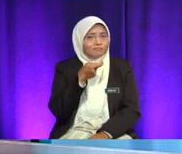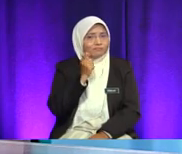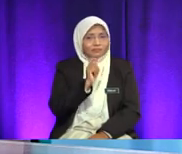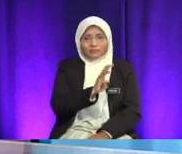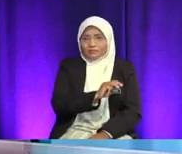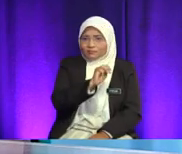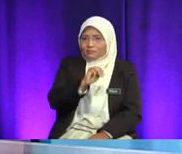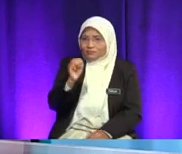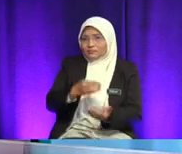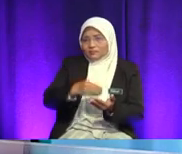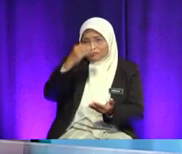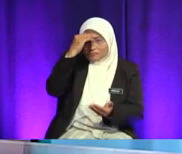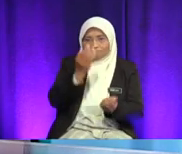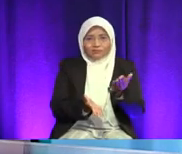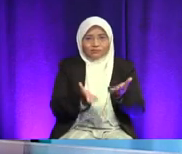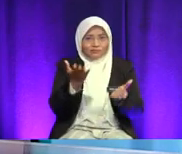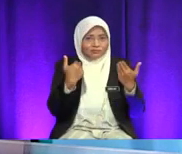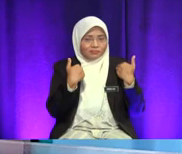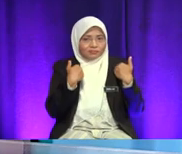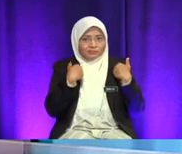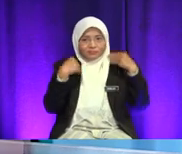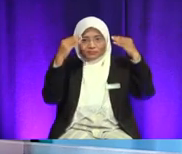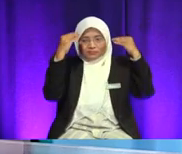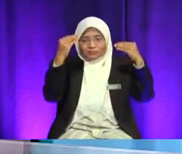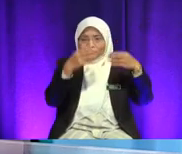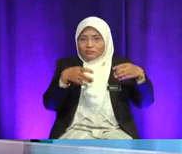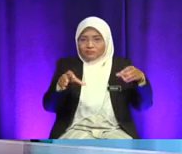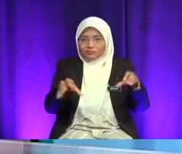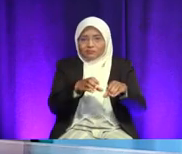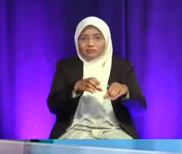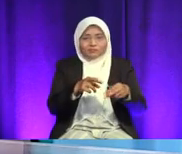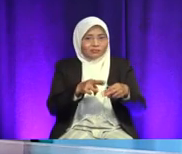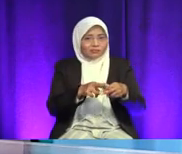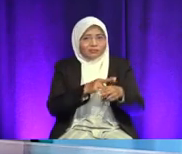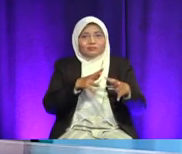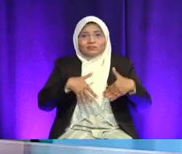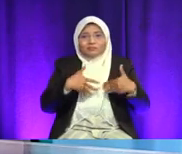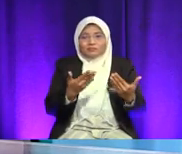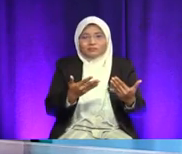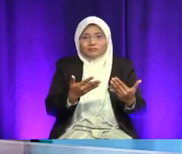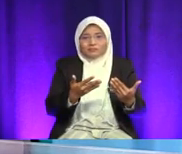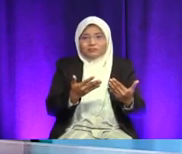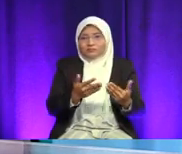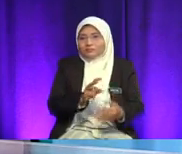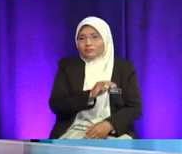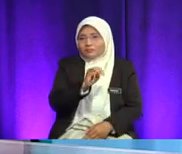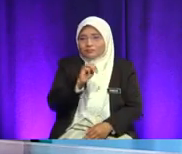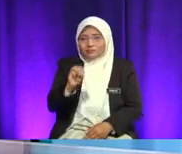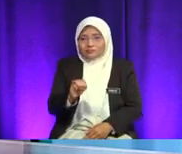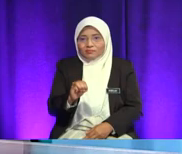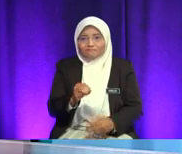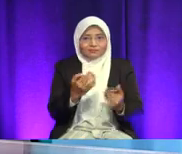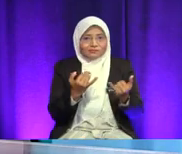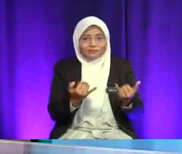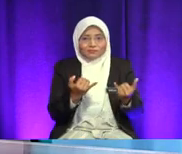prestasi murid-murid ini mungkin boleh membuat kesimpulan melihatkan kepada prestasi mereka untuk pembelajaran kita